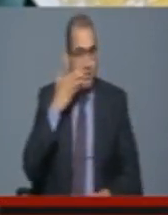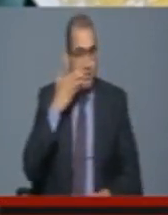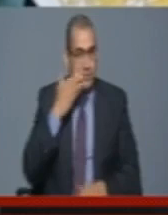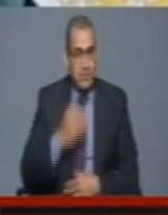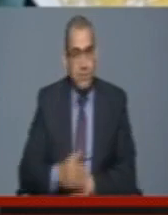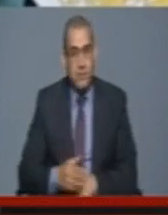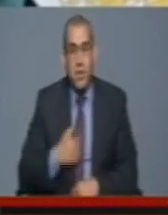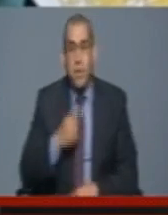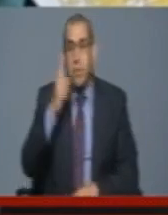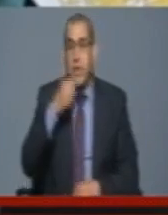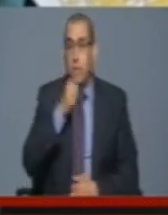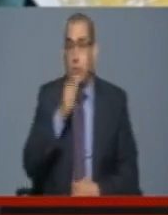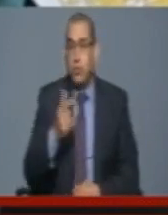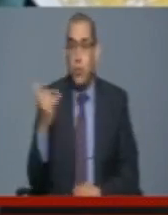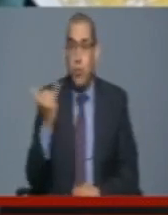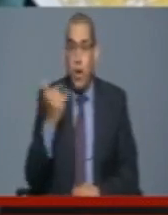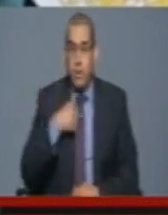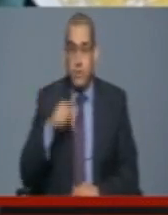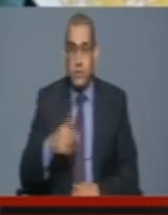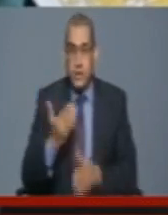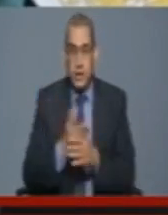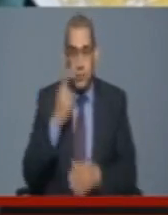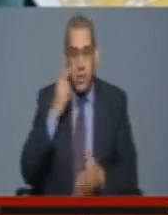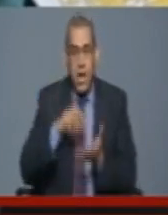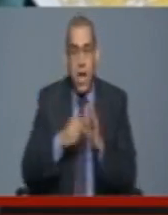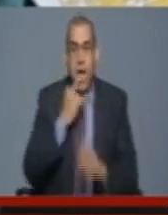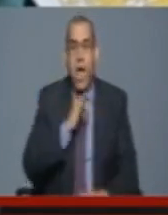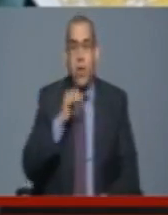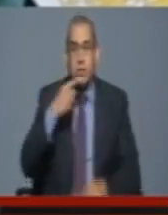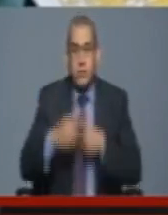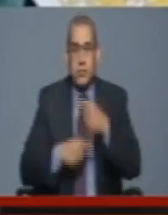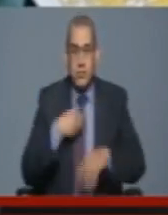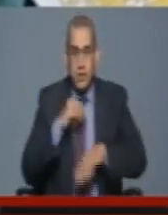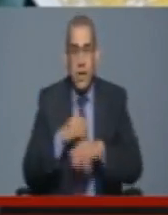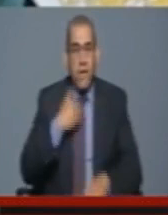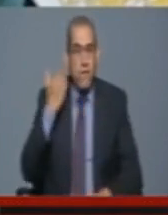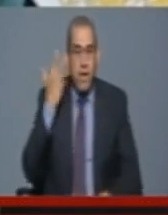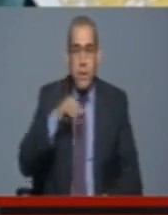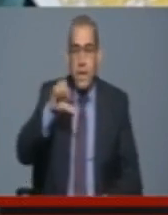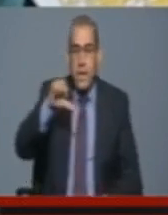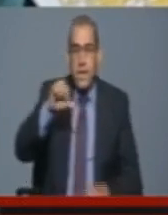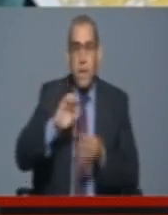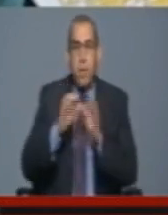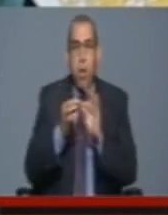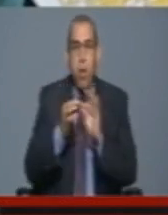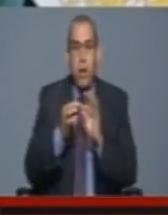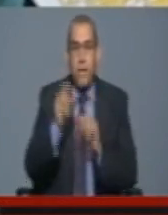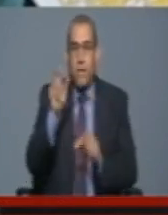الأمر اللي أنا بتكلم فيه ده، إحنا دايما بنقول إن إحنا عندنا 9 ملايين من